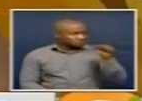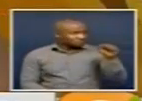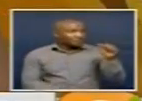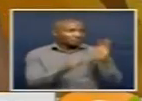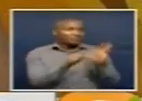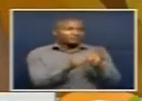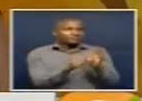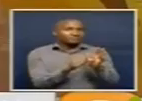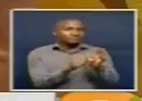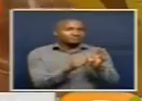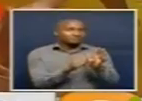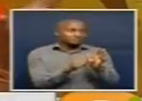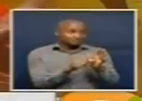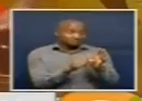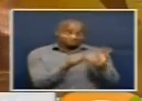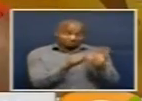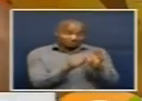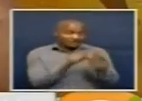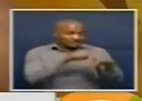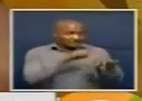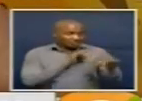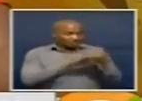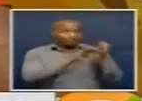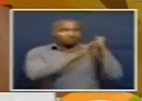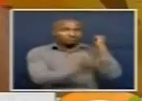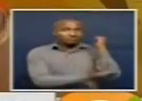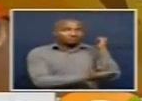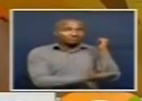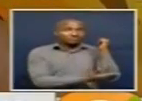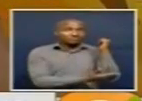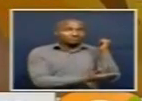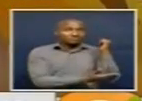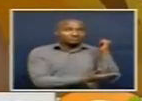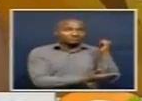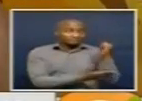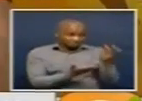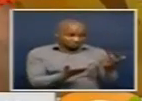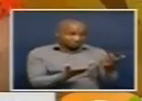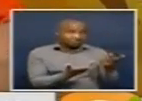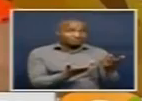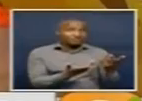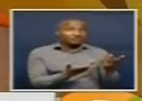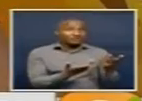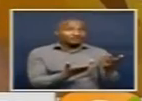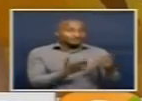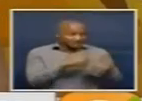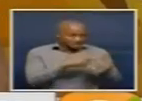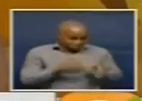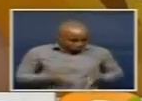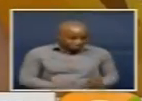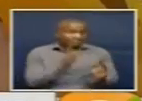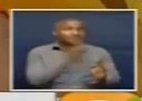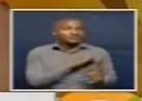zatokezea. Ule mtu akiwa mjamzito itategemea na daktari wake anamweleza vipi. Lakini mtoto anapozaliwa, mtoto